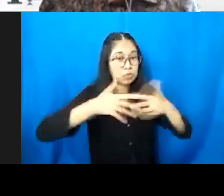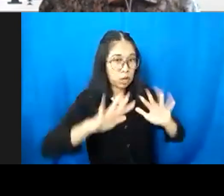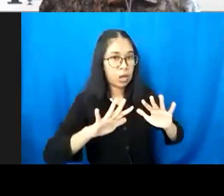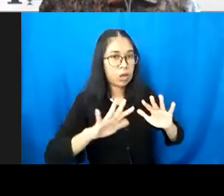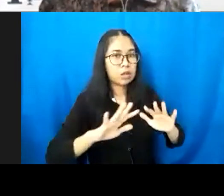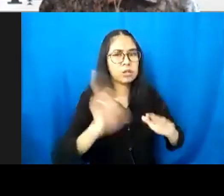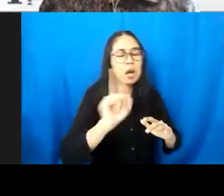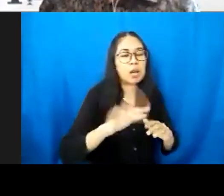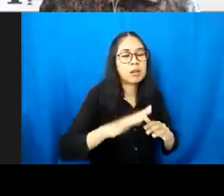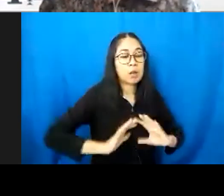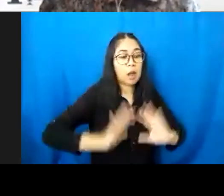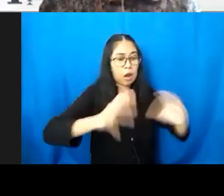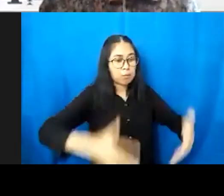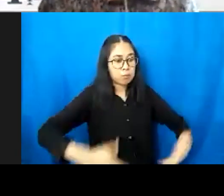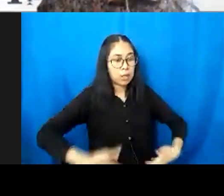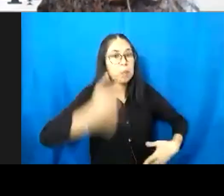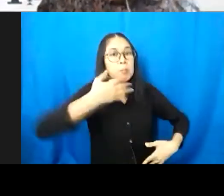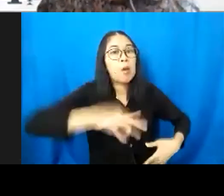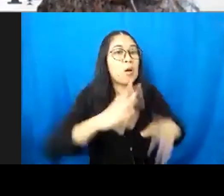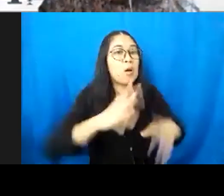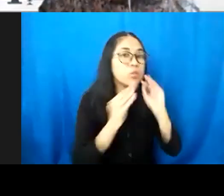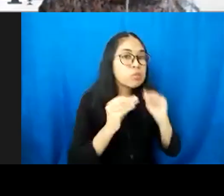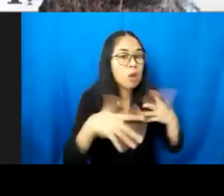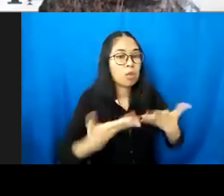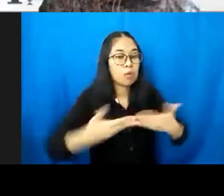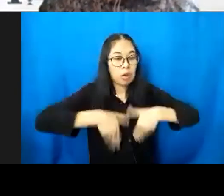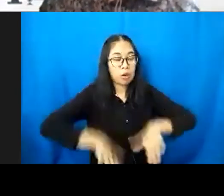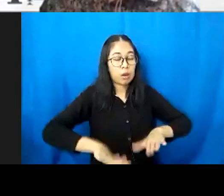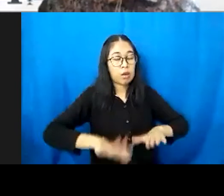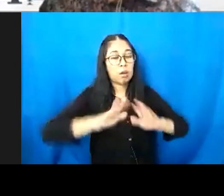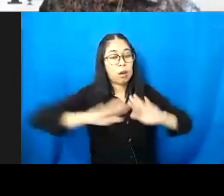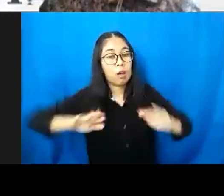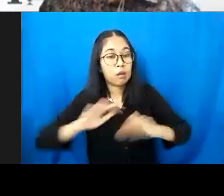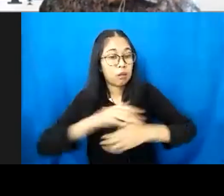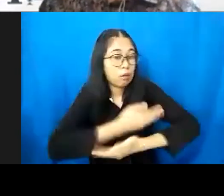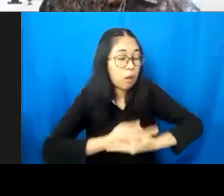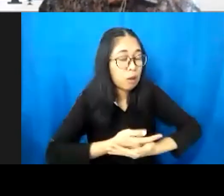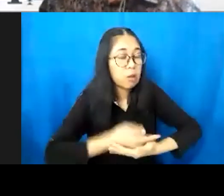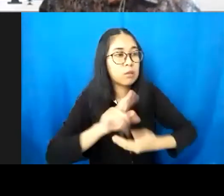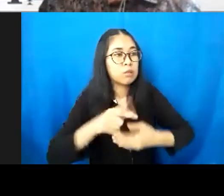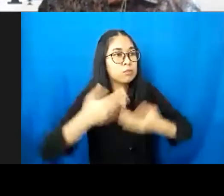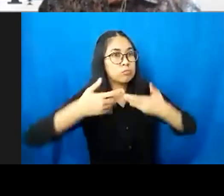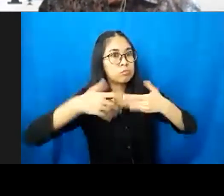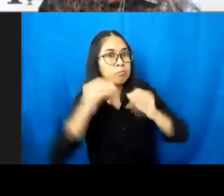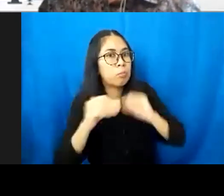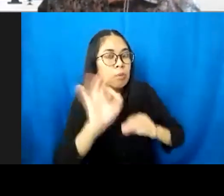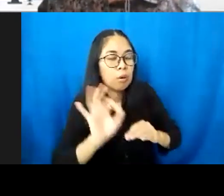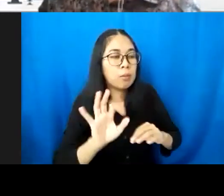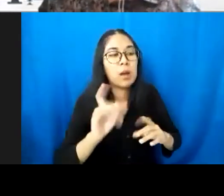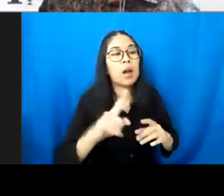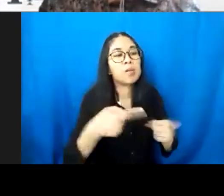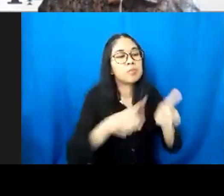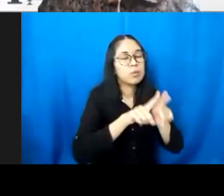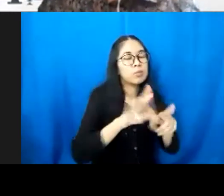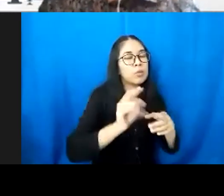saat sudah punya anak gitu. Karena seringkali yang terjadi adalah sebagai pasangan itu belum selesai, belum ngobrol, belum secara mendalam,